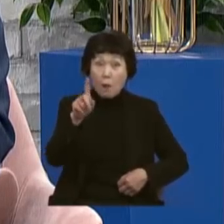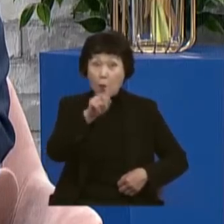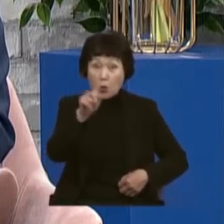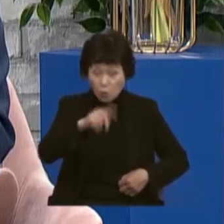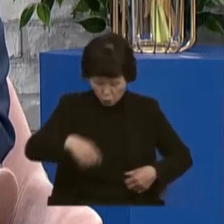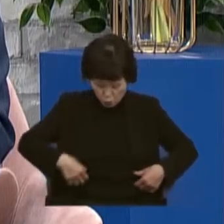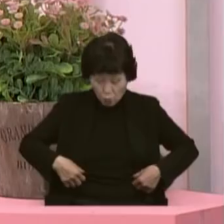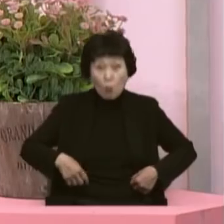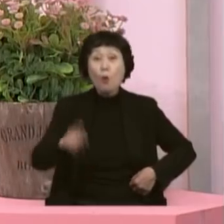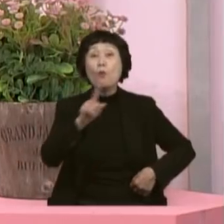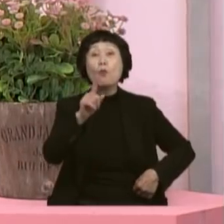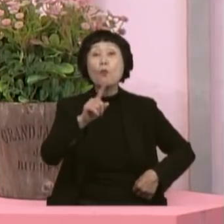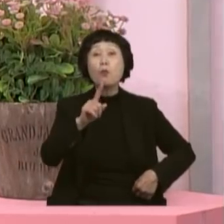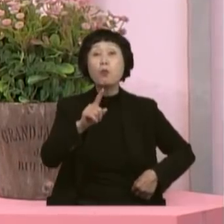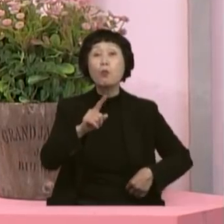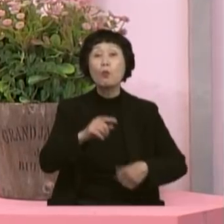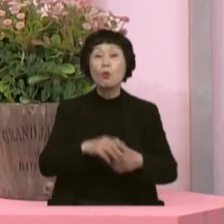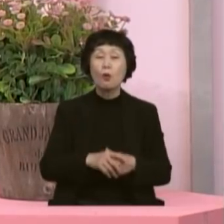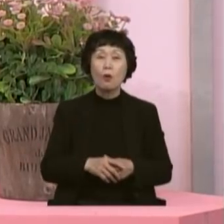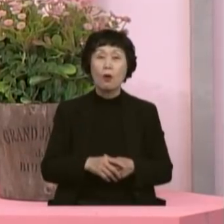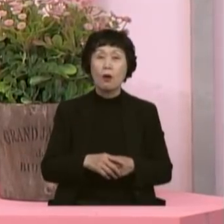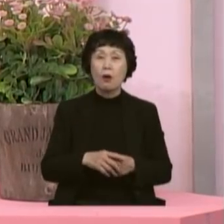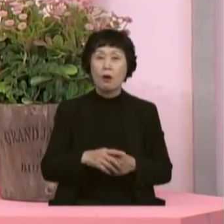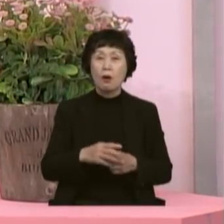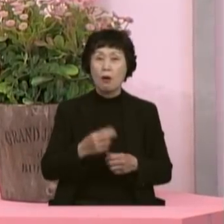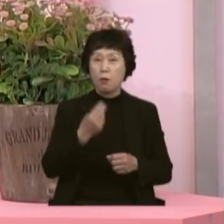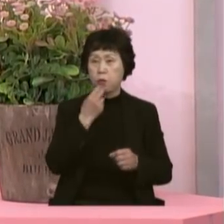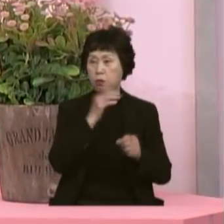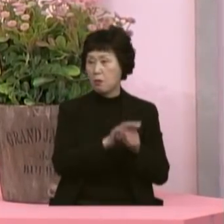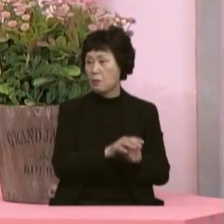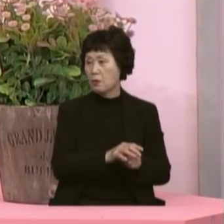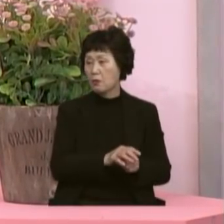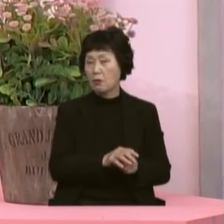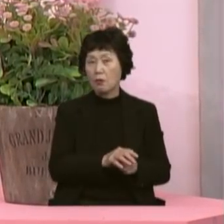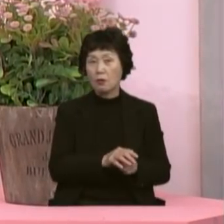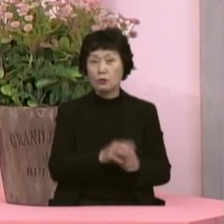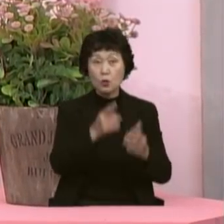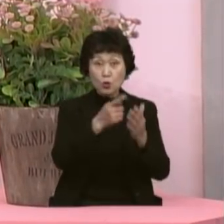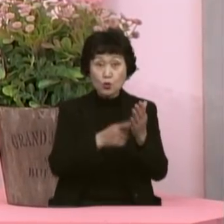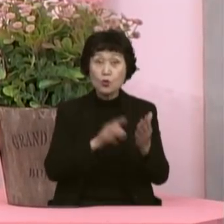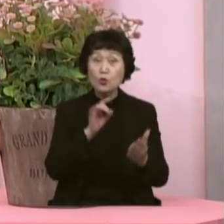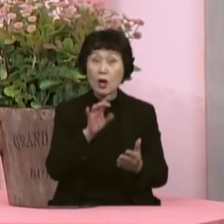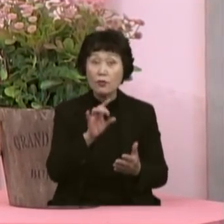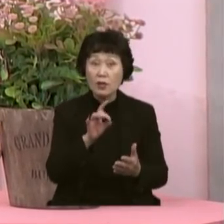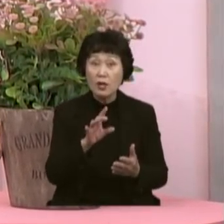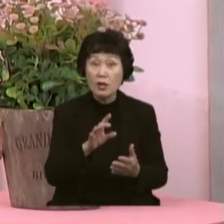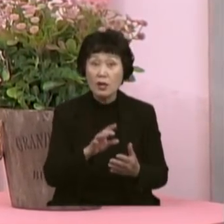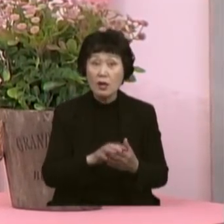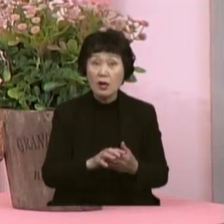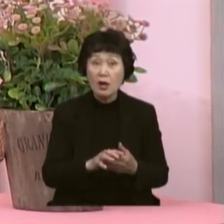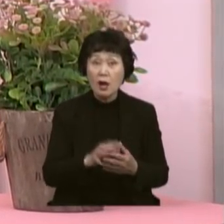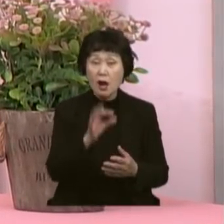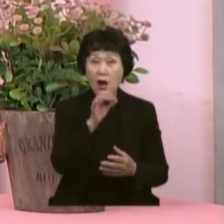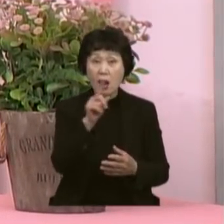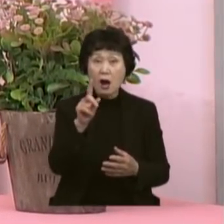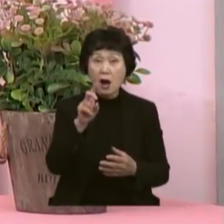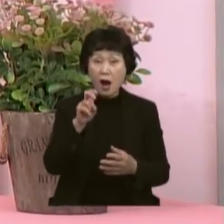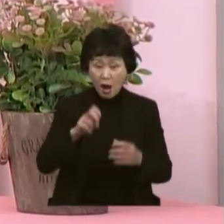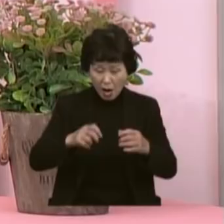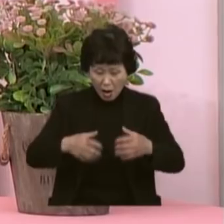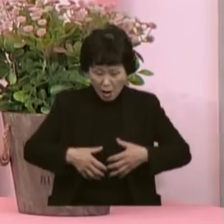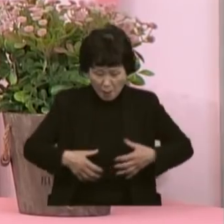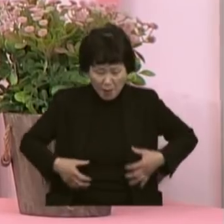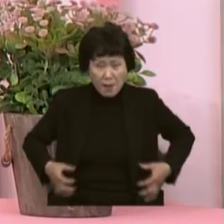없나? 안 보. 오, 정말 어이가 없더라. 근데 또 더군다나 수술도 안 되고, 네, 암이 너무 많이 꽉